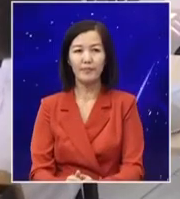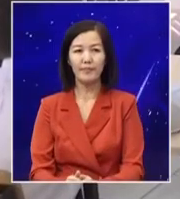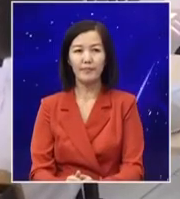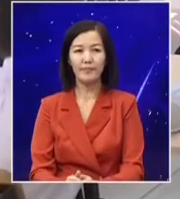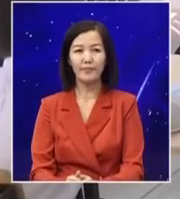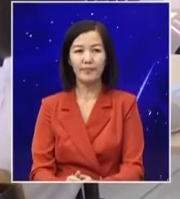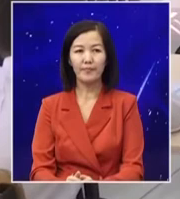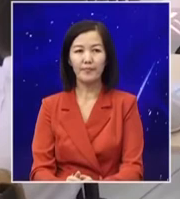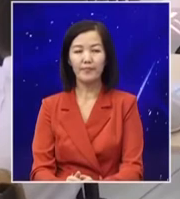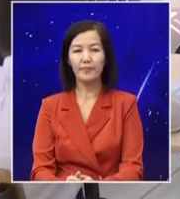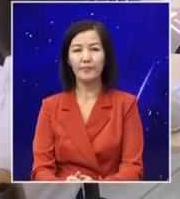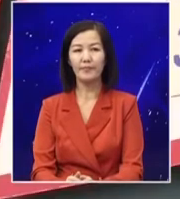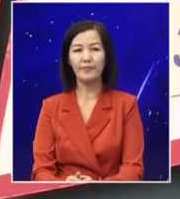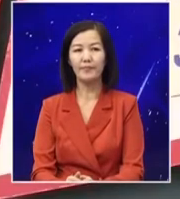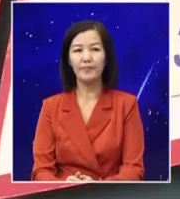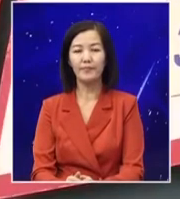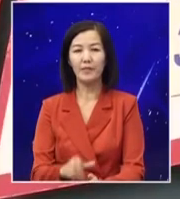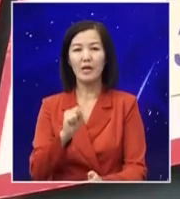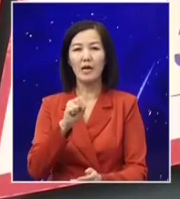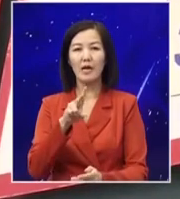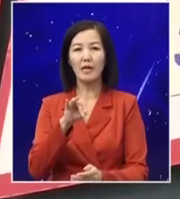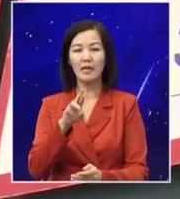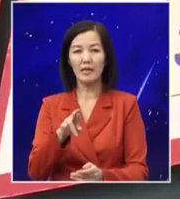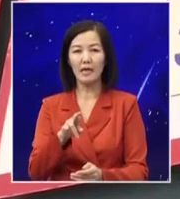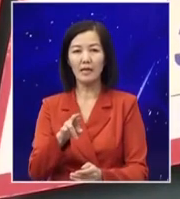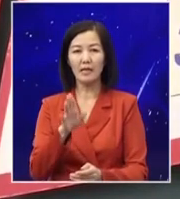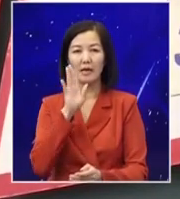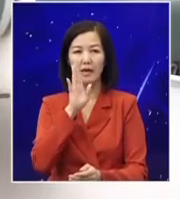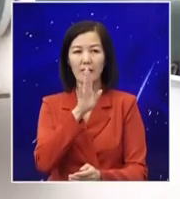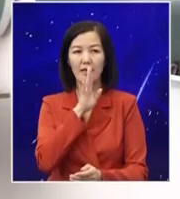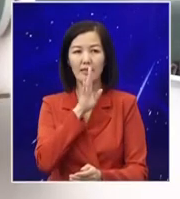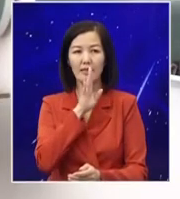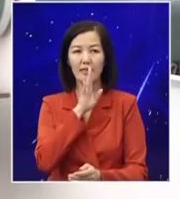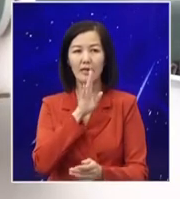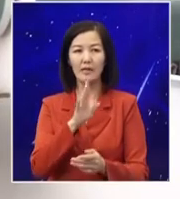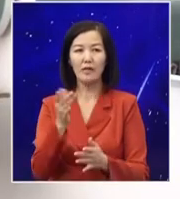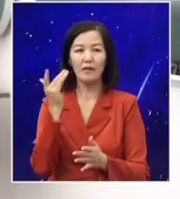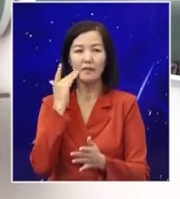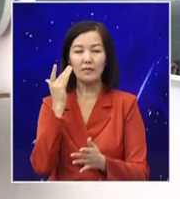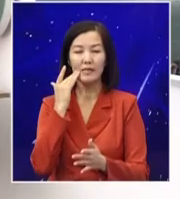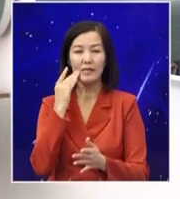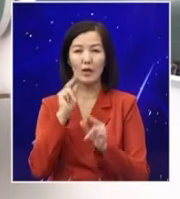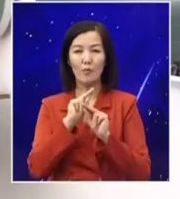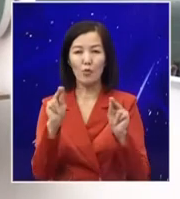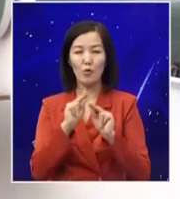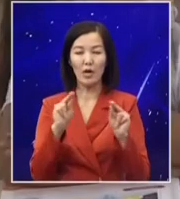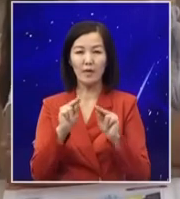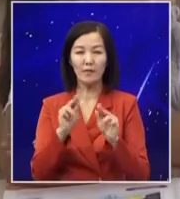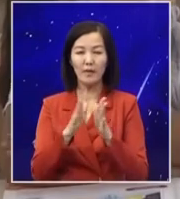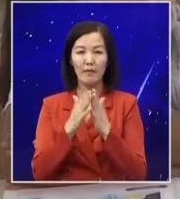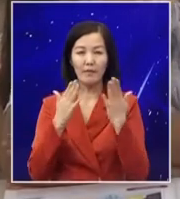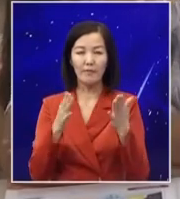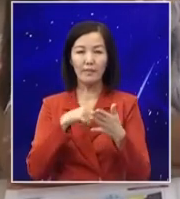не көрсе, ұшқанда соны ілет деген. Әлия Дүйсенбекованың анасы ұстаз. Көз ашқалы көргені әліппе мен қалам дәптер